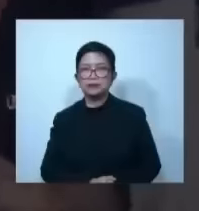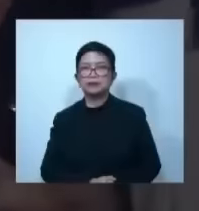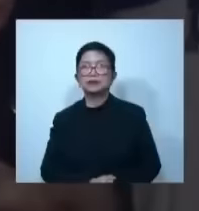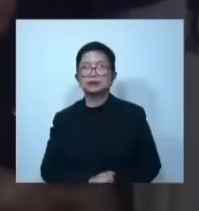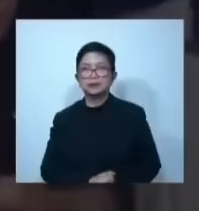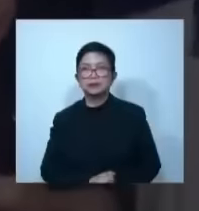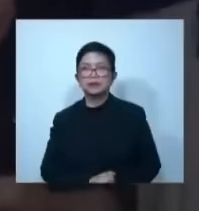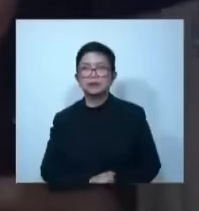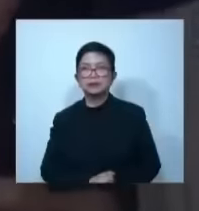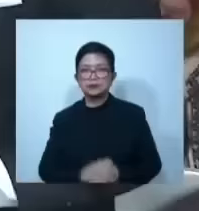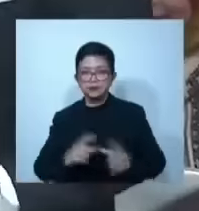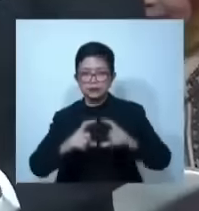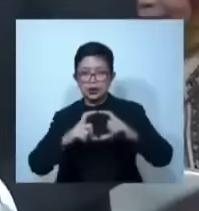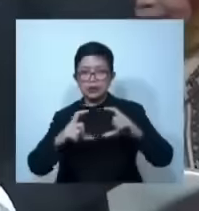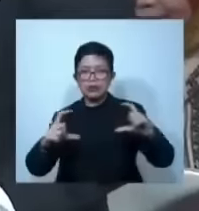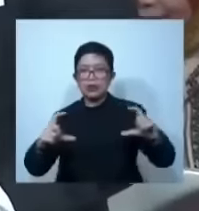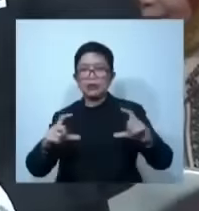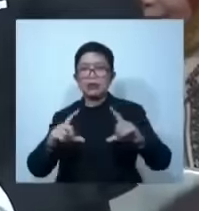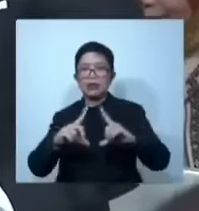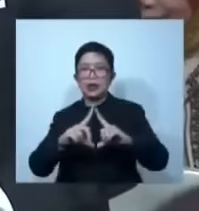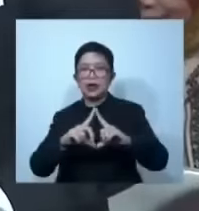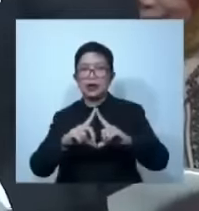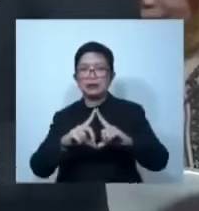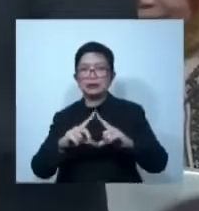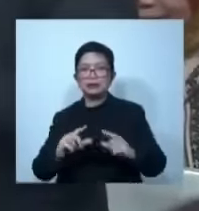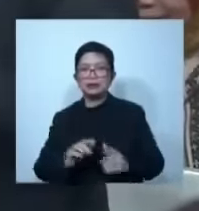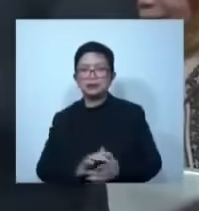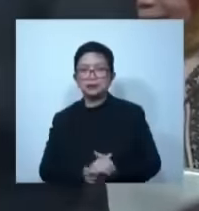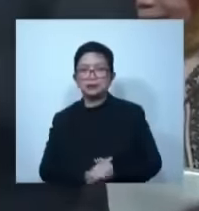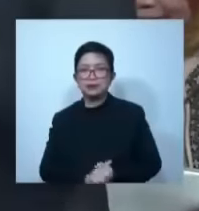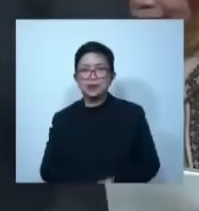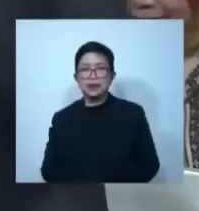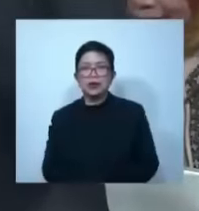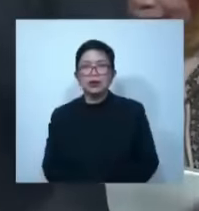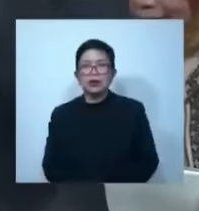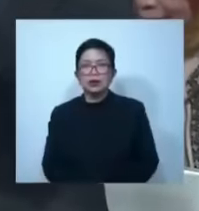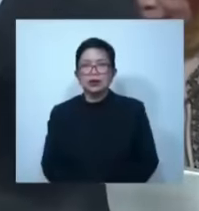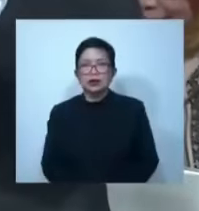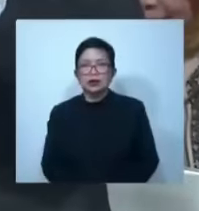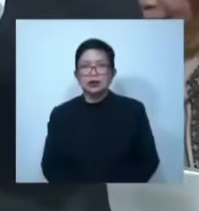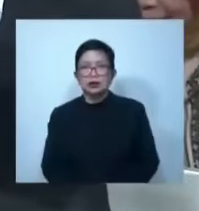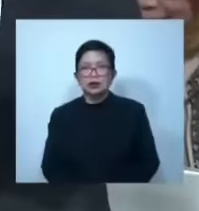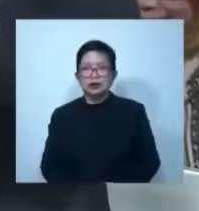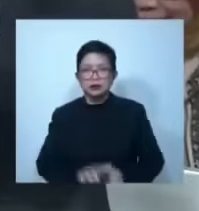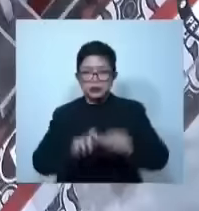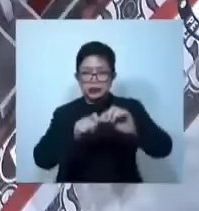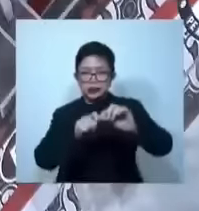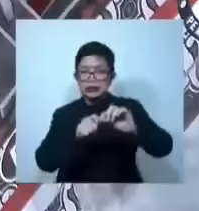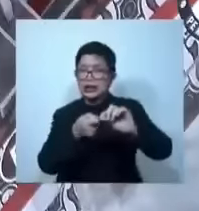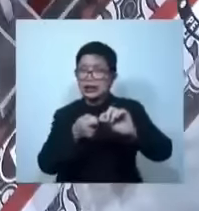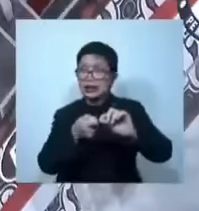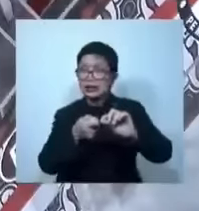Baik. Amplop A. Amplop A, silakan. Ya. Masih tersegel, kita akan buka.